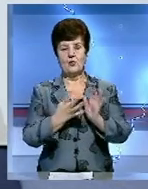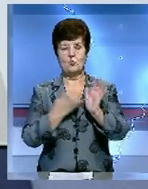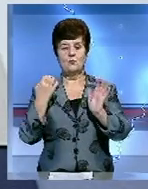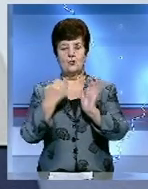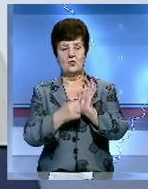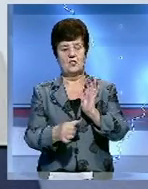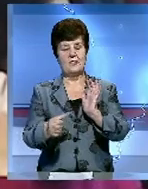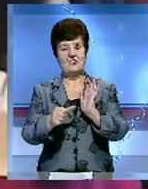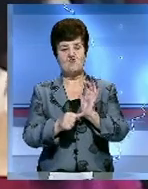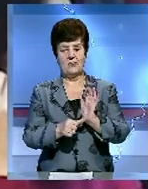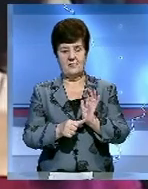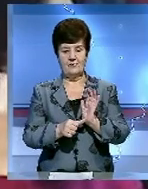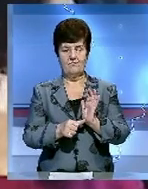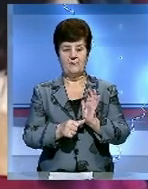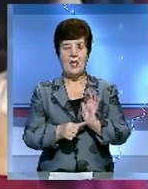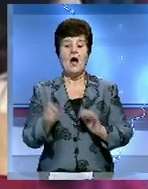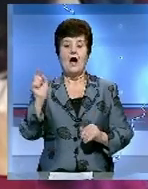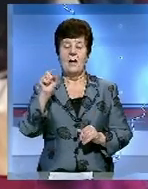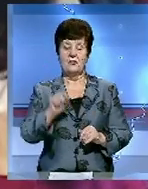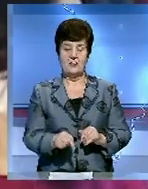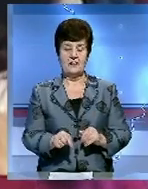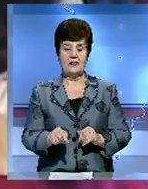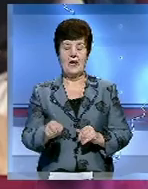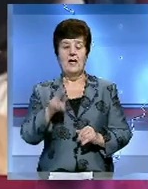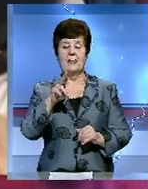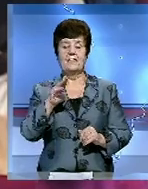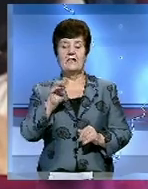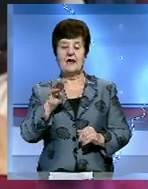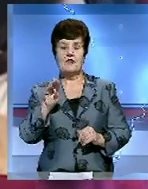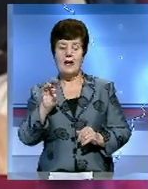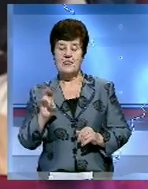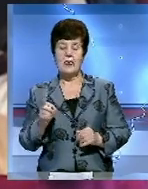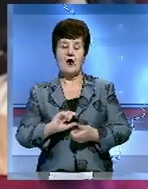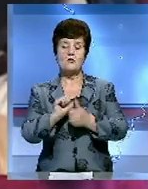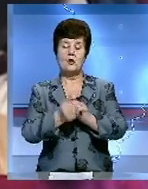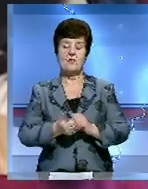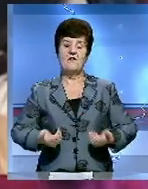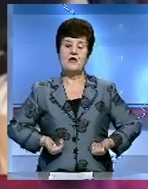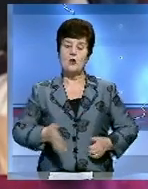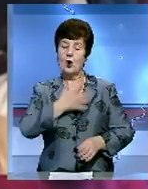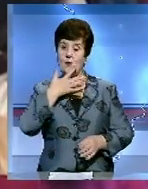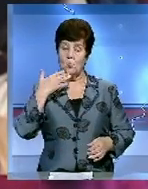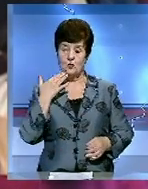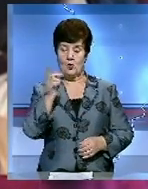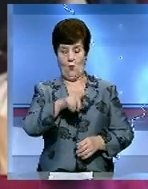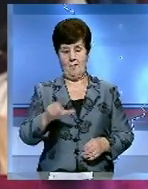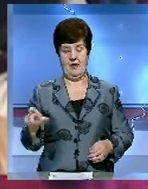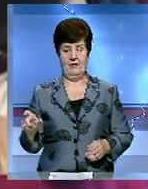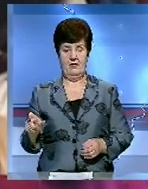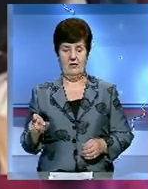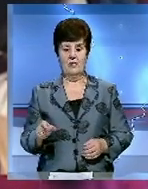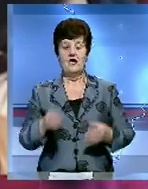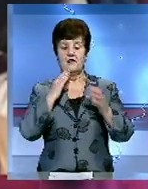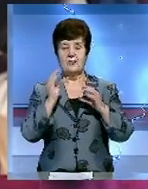1966. Aceste tratate au schimbat viețile multor oameni, stabilind